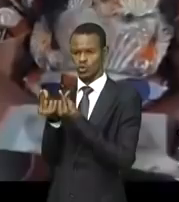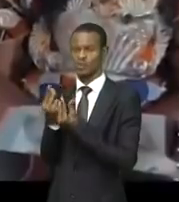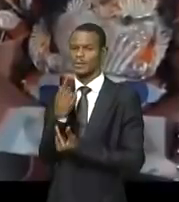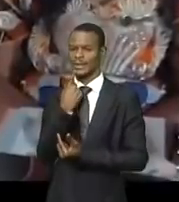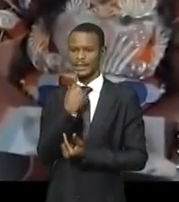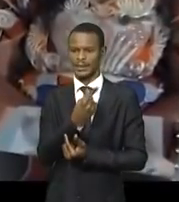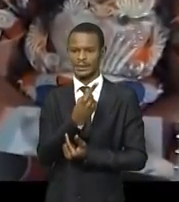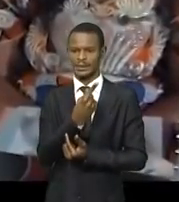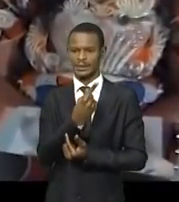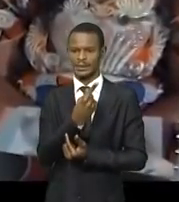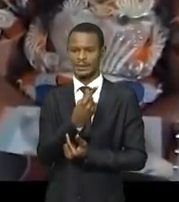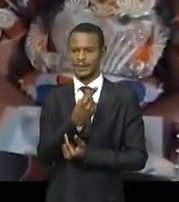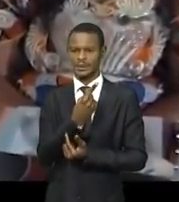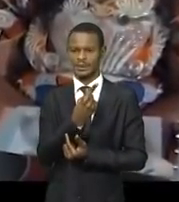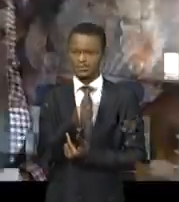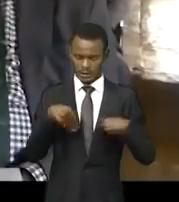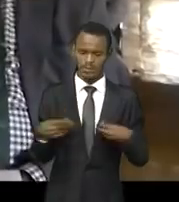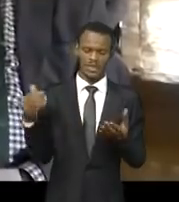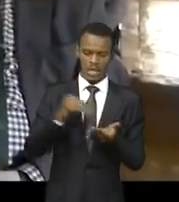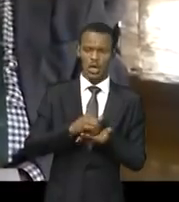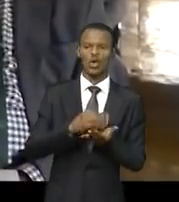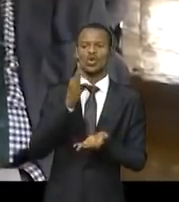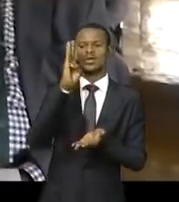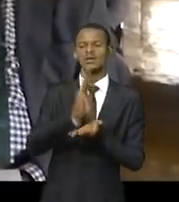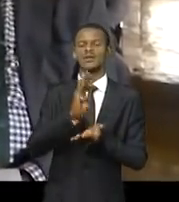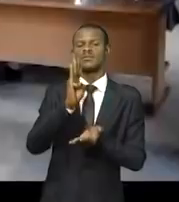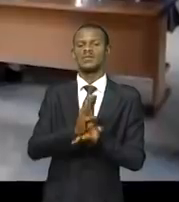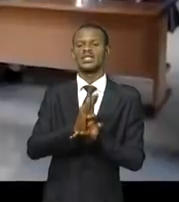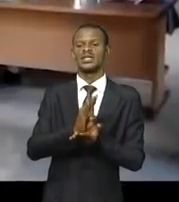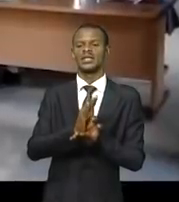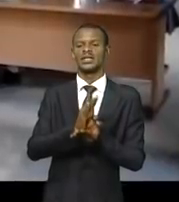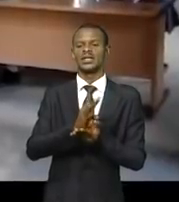budgets rectificatifs de la province exercice